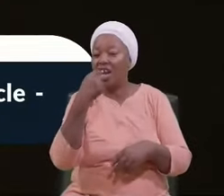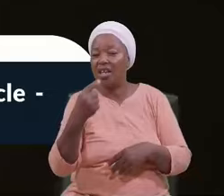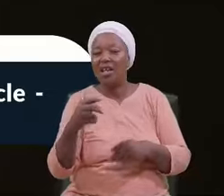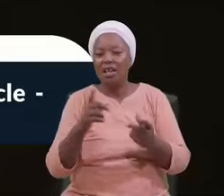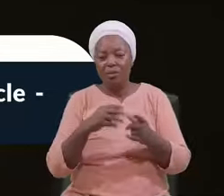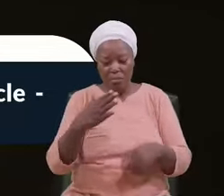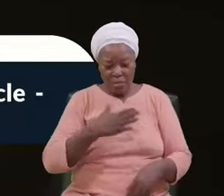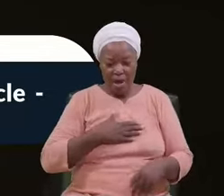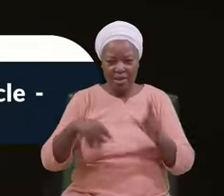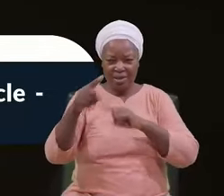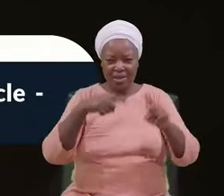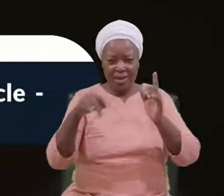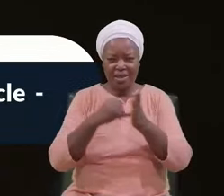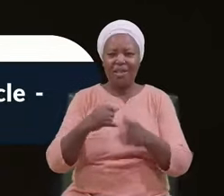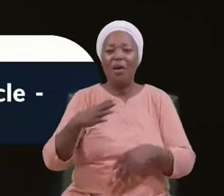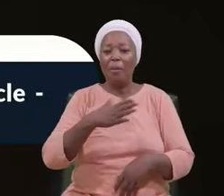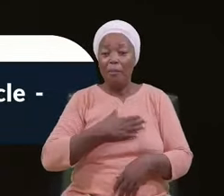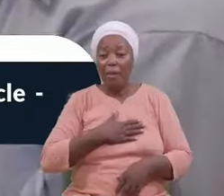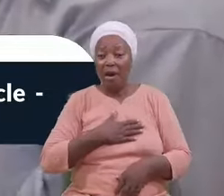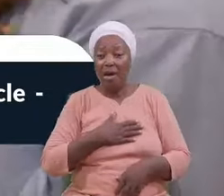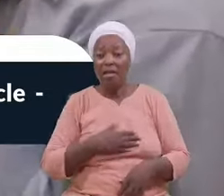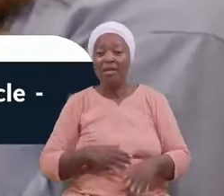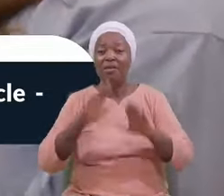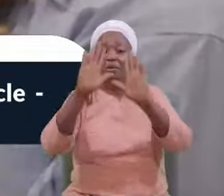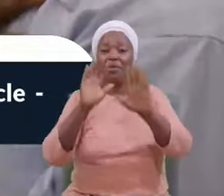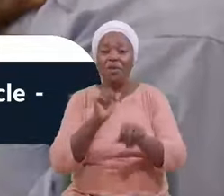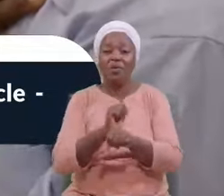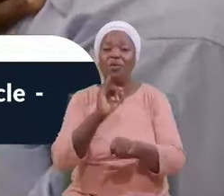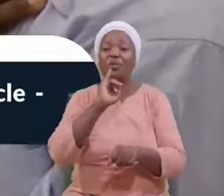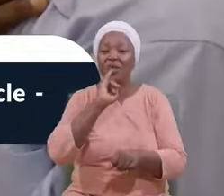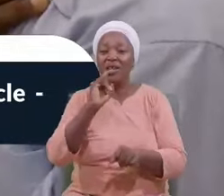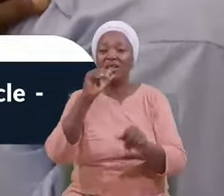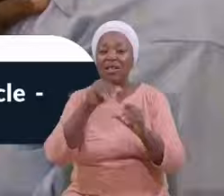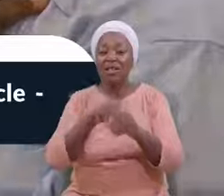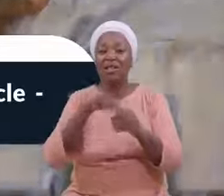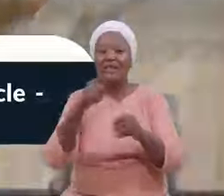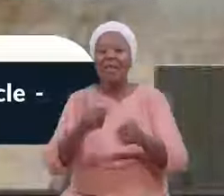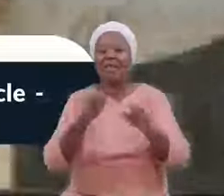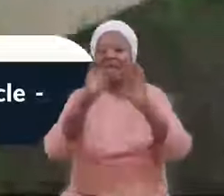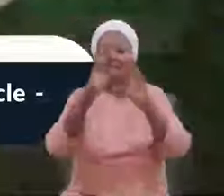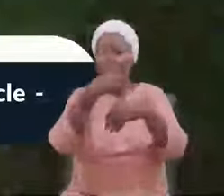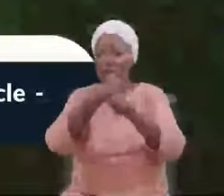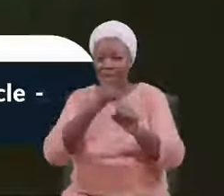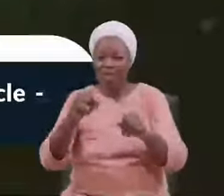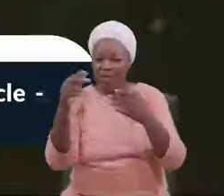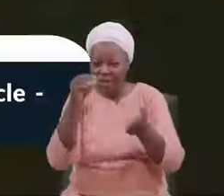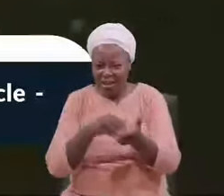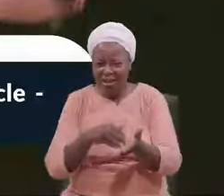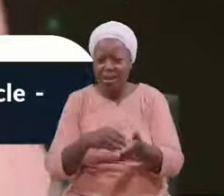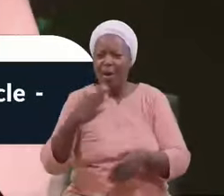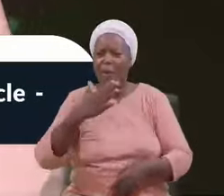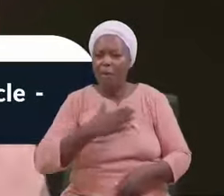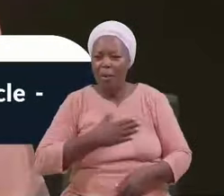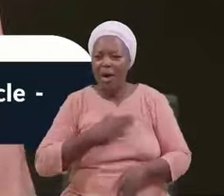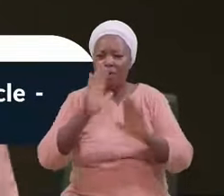regrettiez, votre miracle est en préparation. Et ainsi vous dites pour vous, mon miracle est en route. Numéro